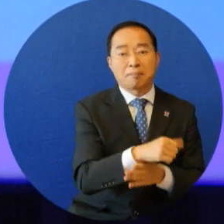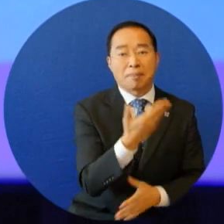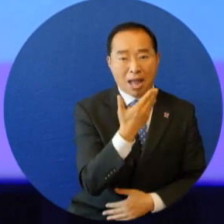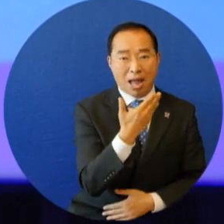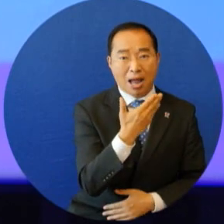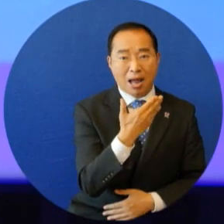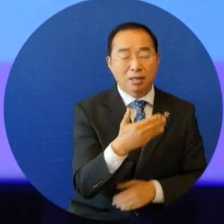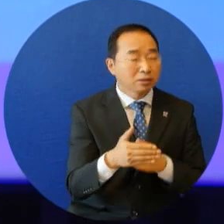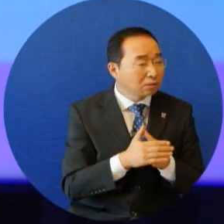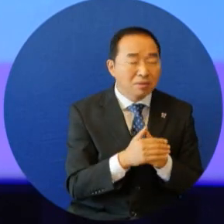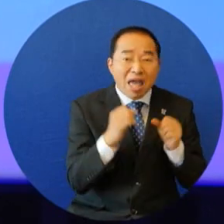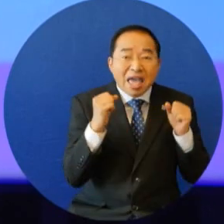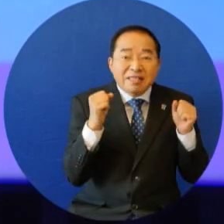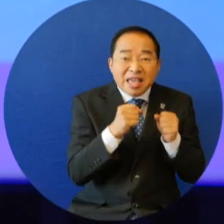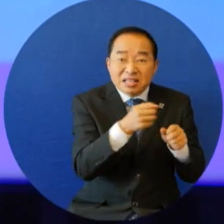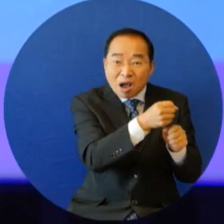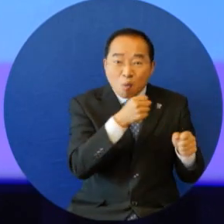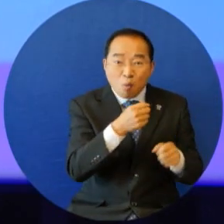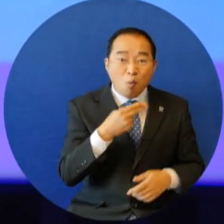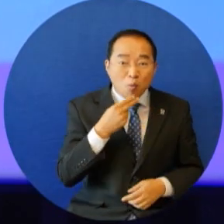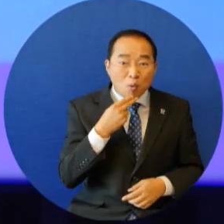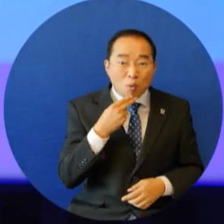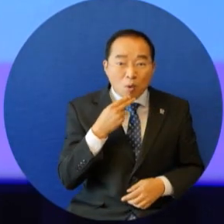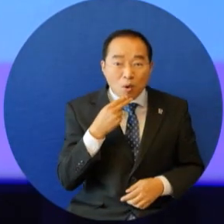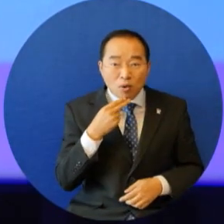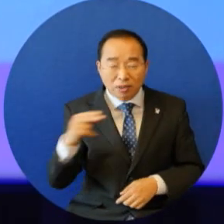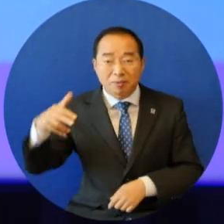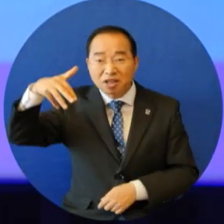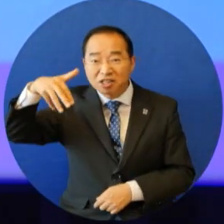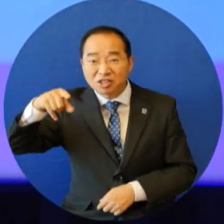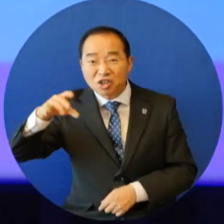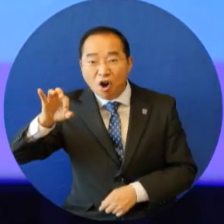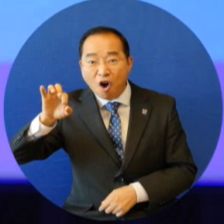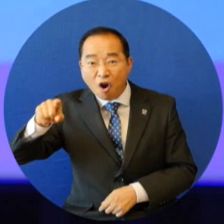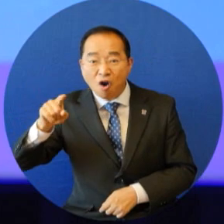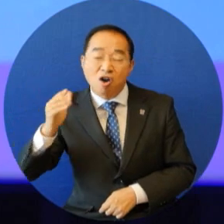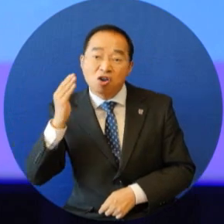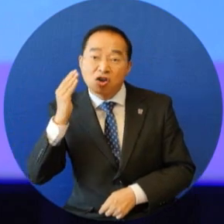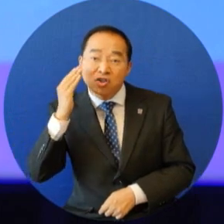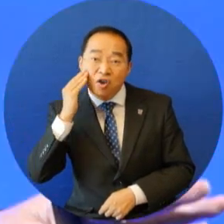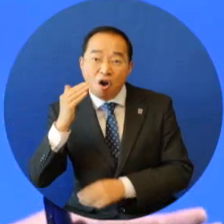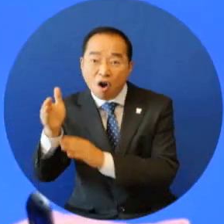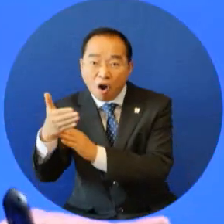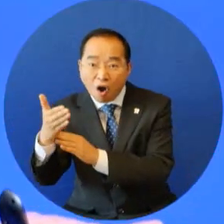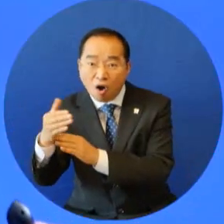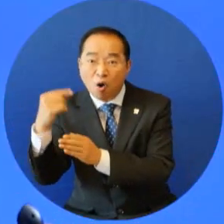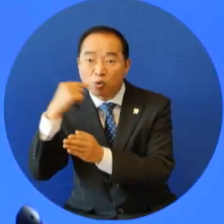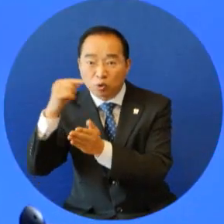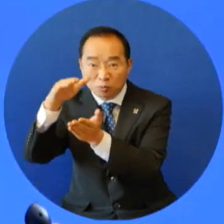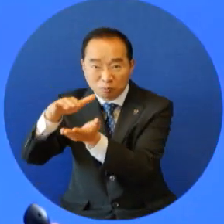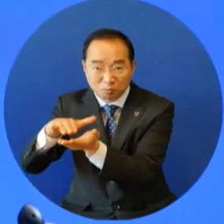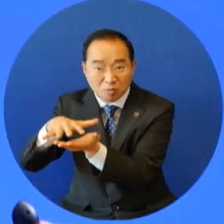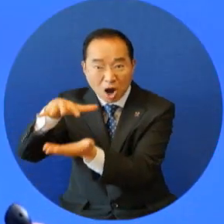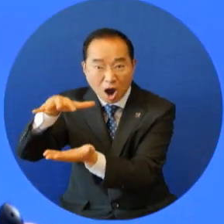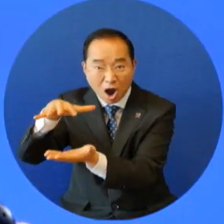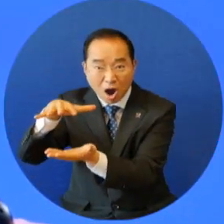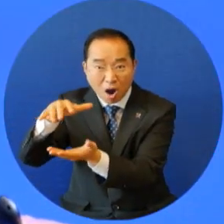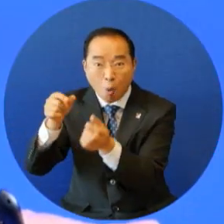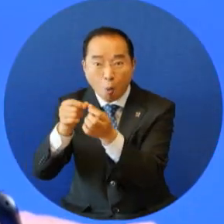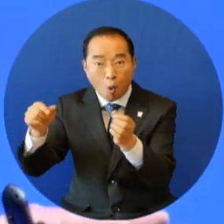소금의 절임 청어가 비교적 상하지 않기 때문에 그게 급속도로 판매량이